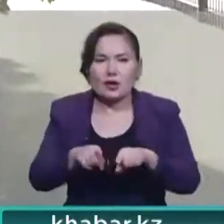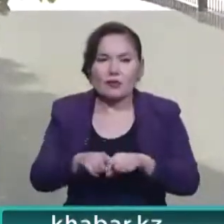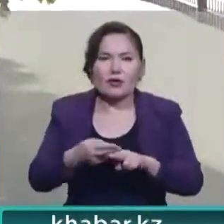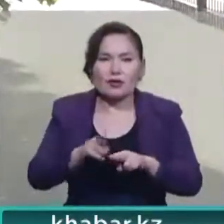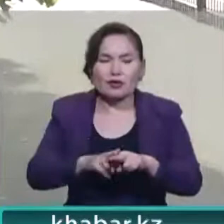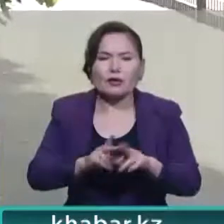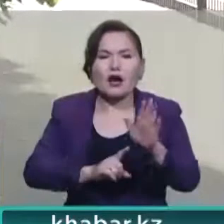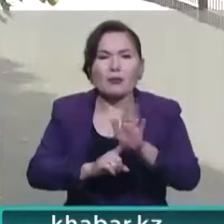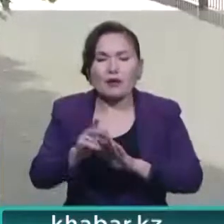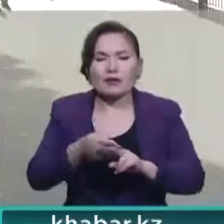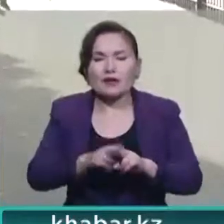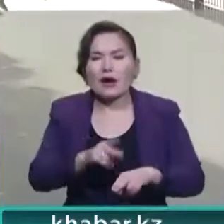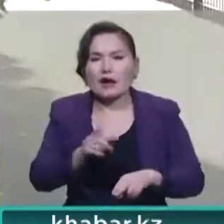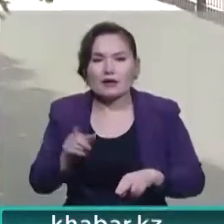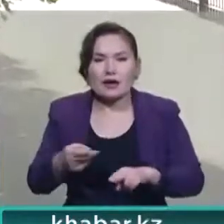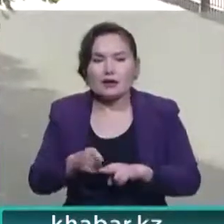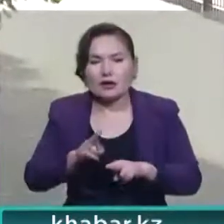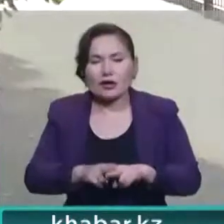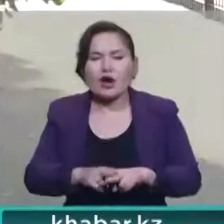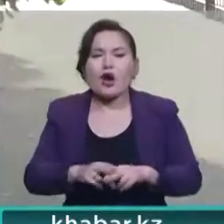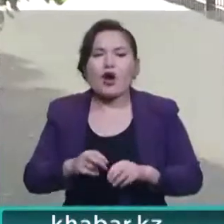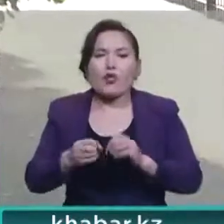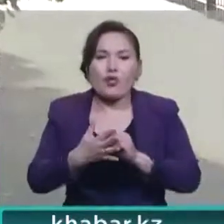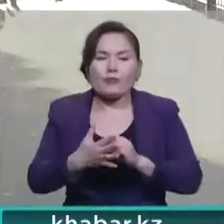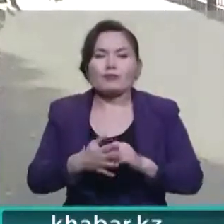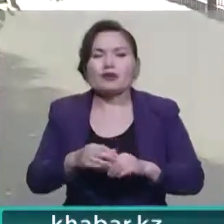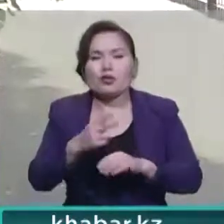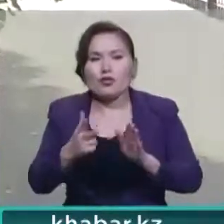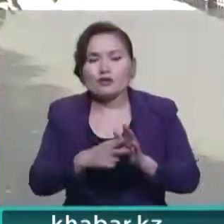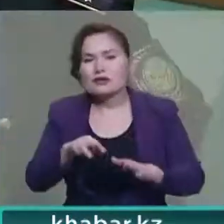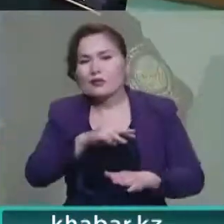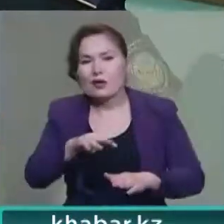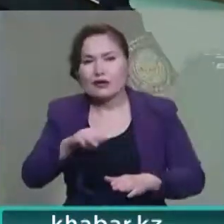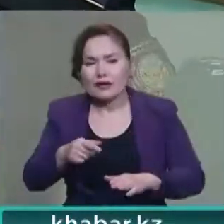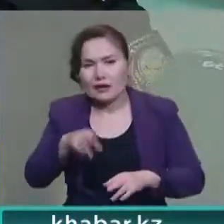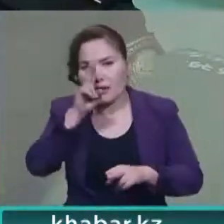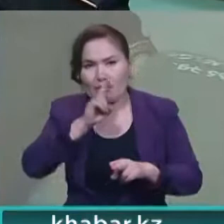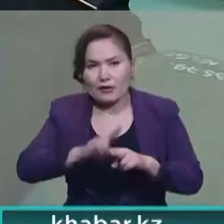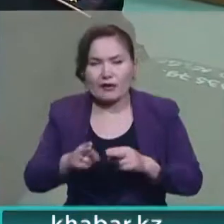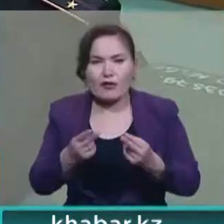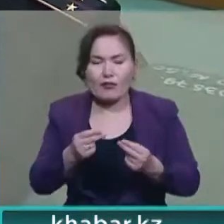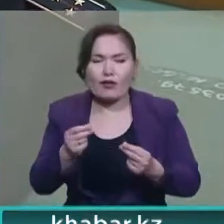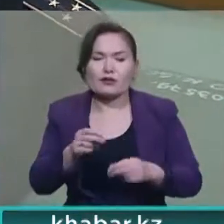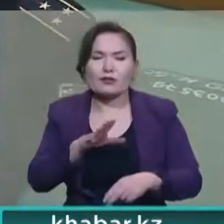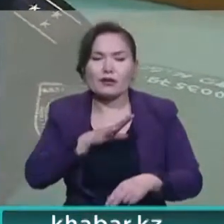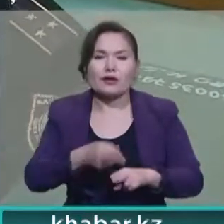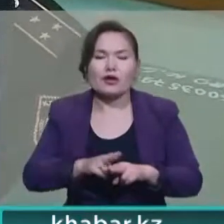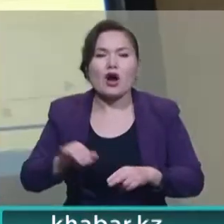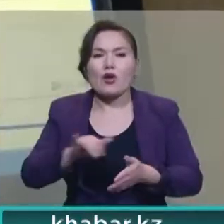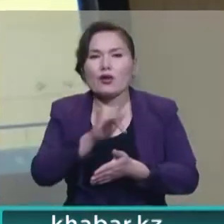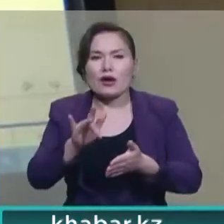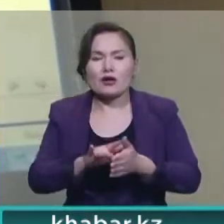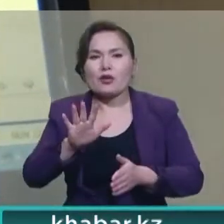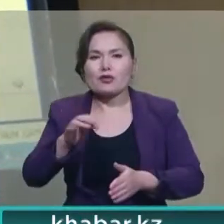жүзеге асырады. Жәбірленушілер арасында 15-18 миллион теңгесінен айырылып қалғандар бар. Жыл басталғалы Оралда 530 алаяқтық